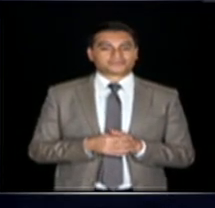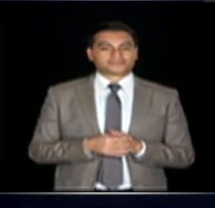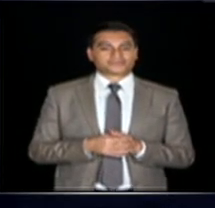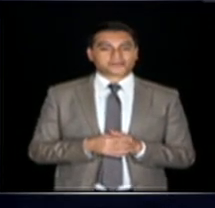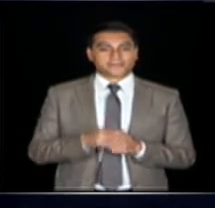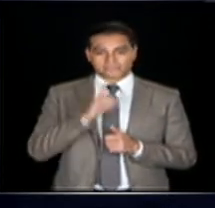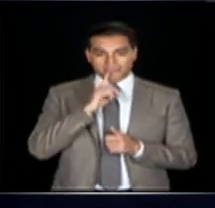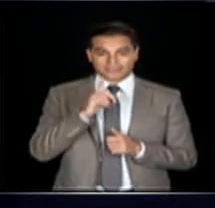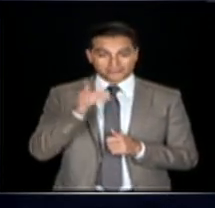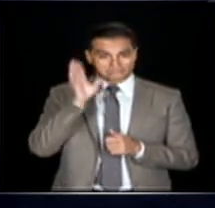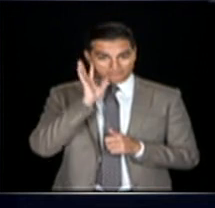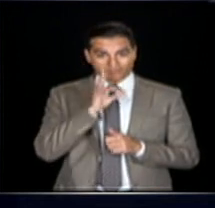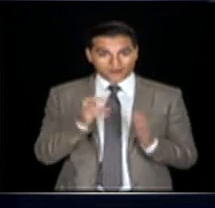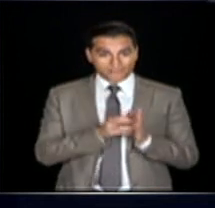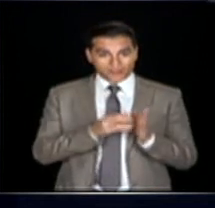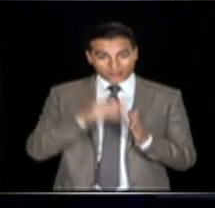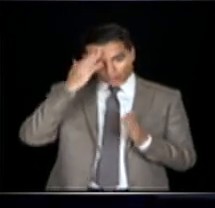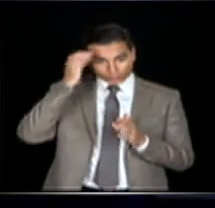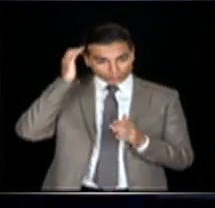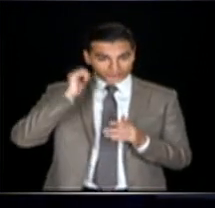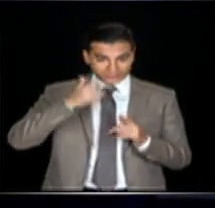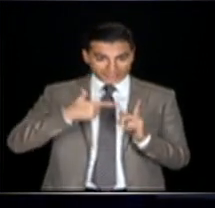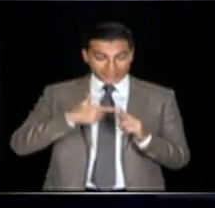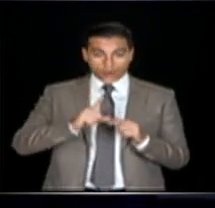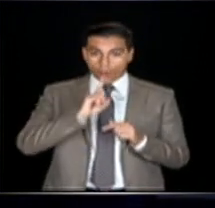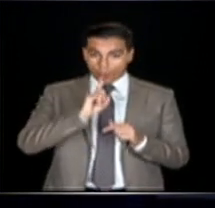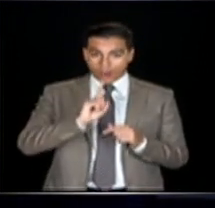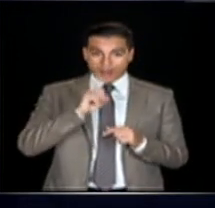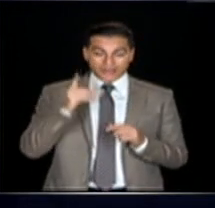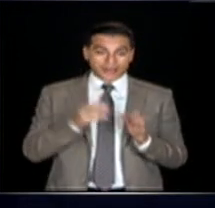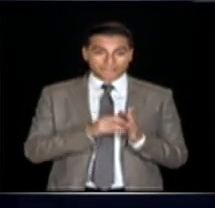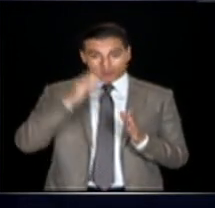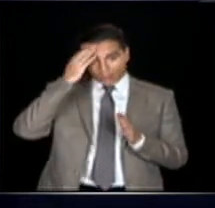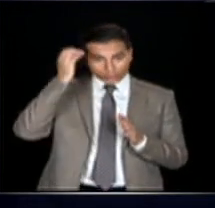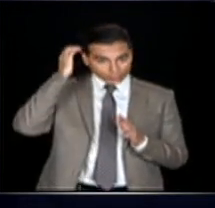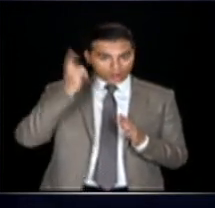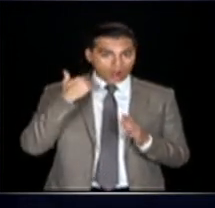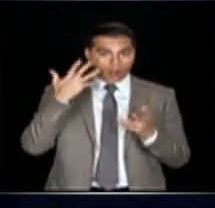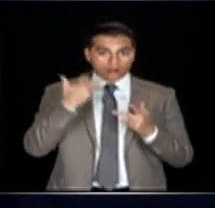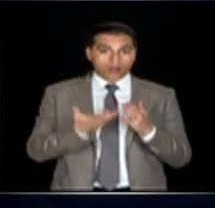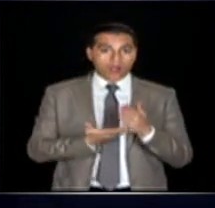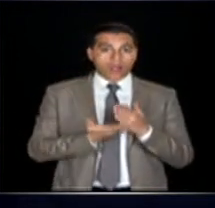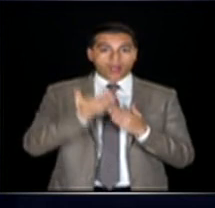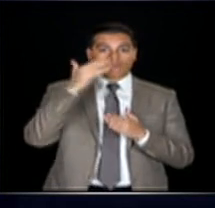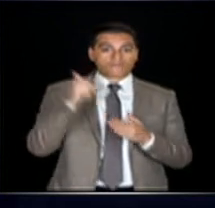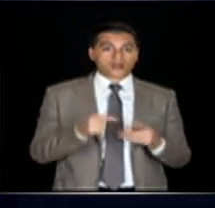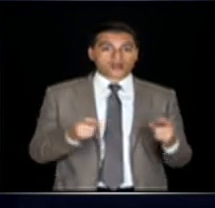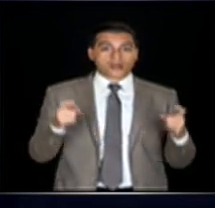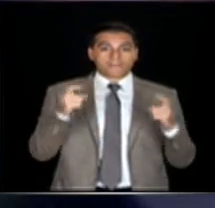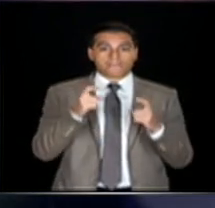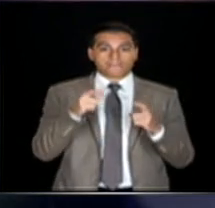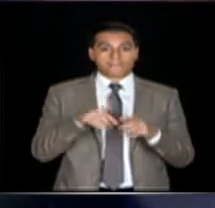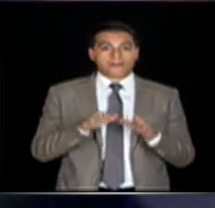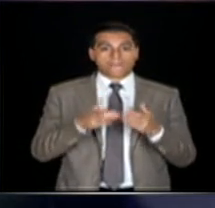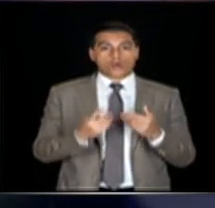بالرغم من ان جامعة أسيوط في المركز الثاني، ولكن جامعة أسيوط اعلى سكور في